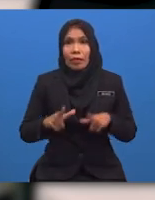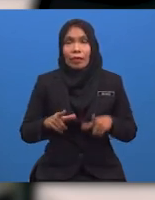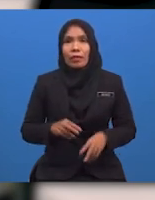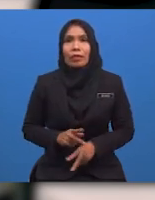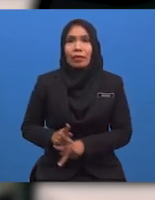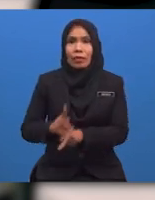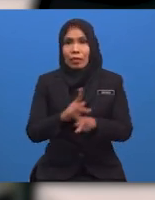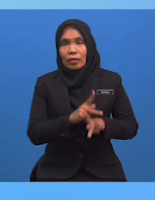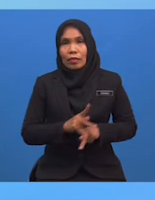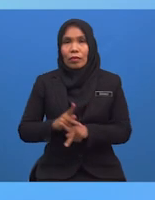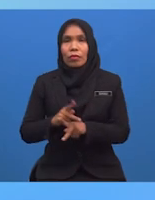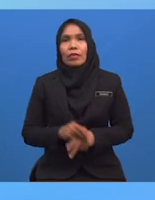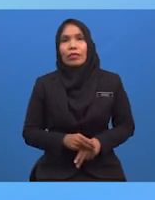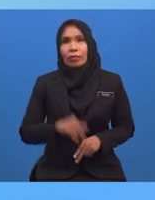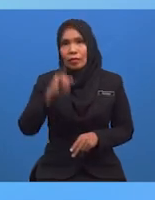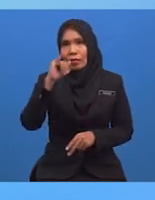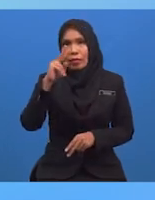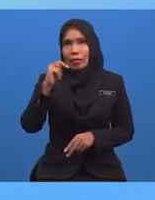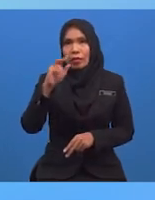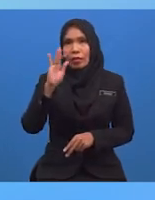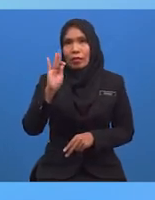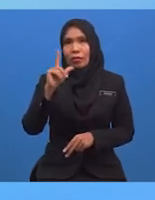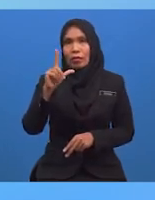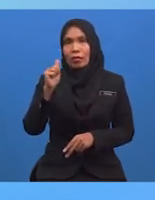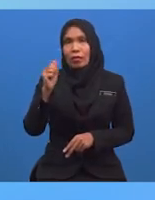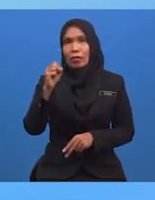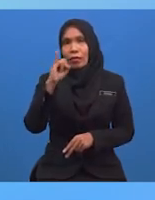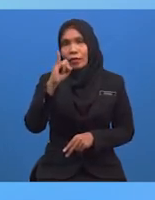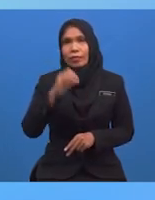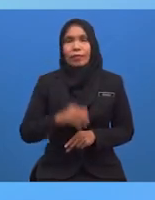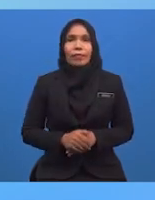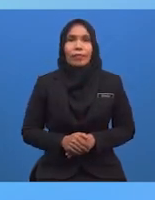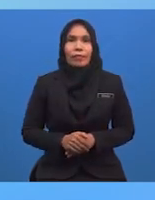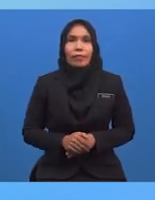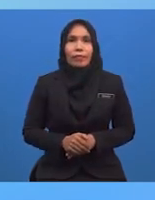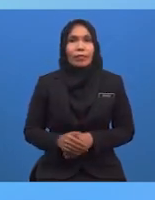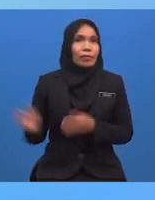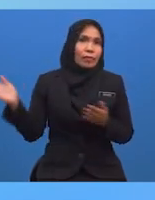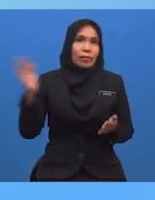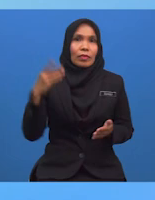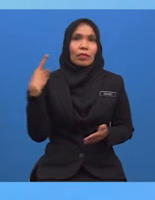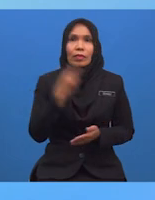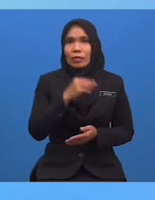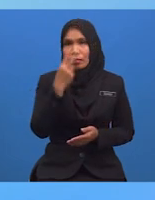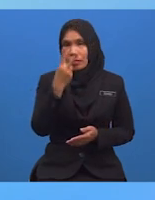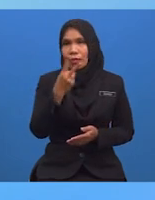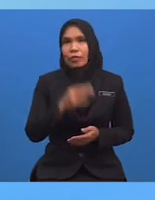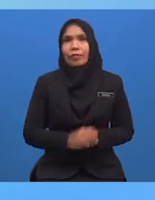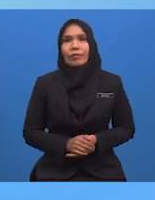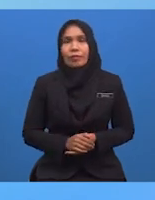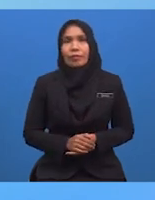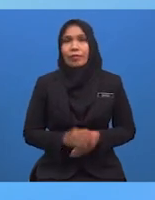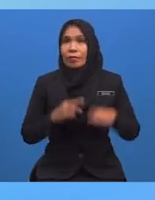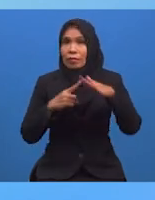pula. Bagi melihat langkah-langkah mengawal inflasi, jom kita lihat dasar